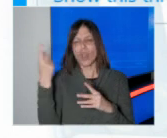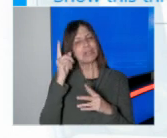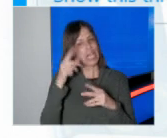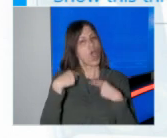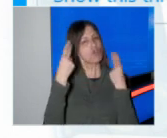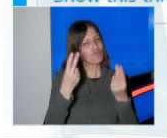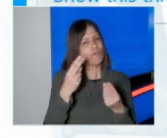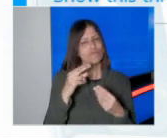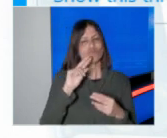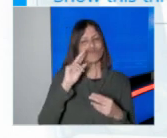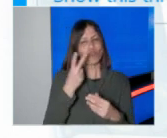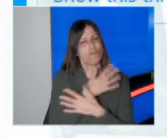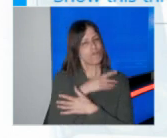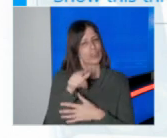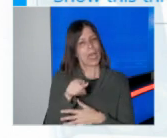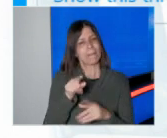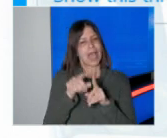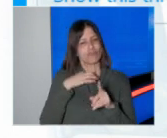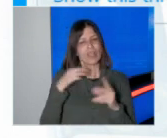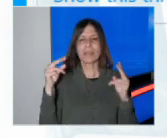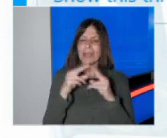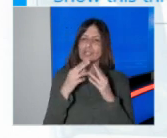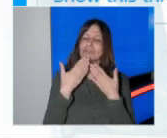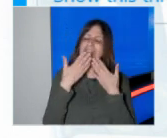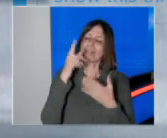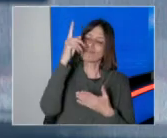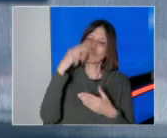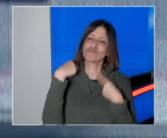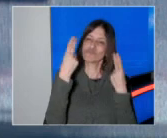פעם נוספת. אוהב אתכם, אחים שלי, נתראה בעזרת השם שוב.